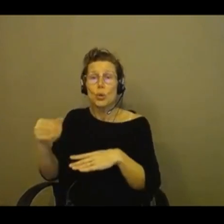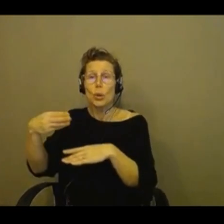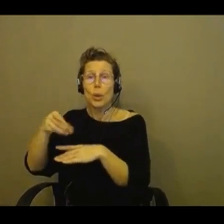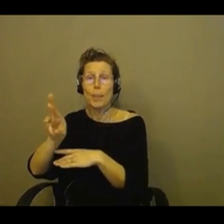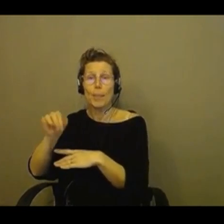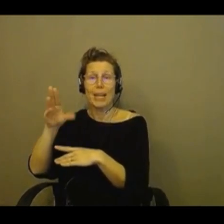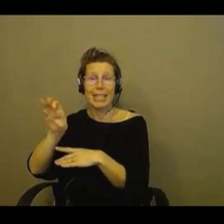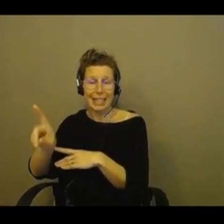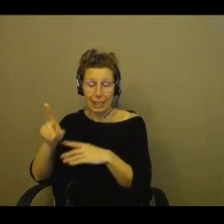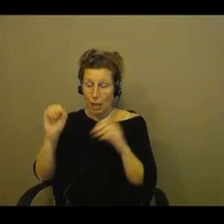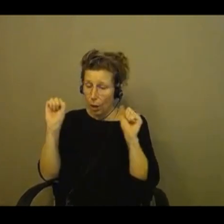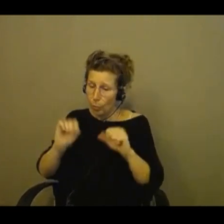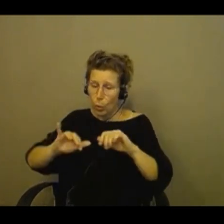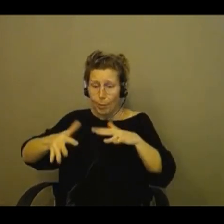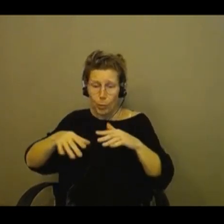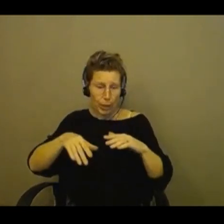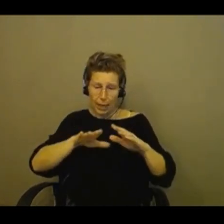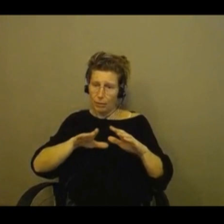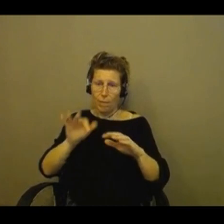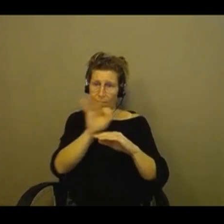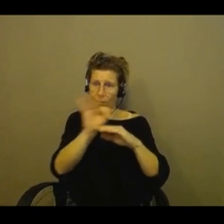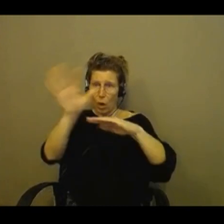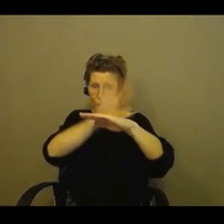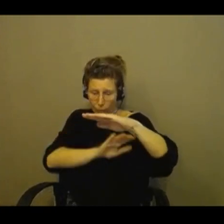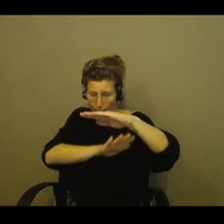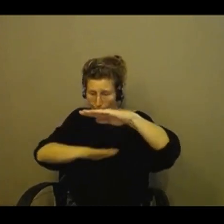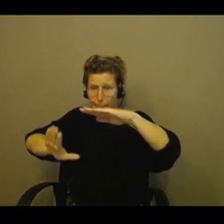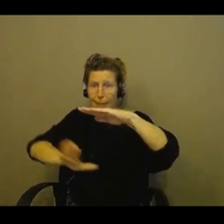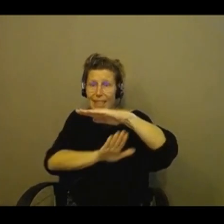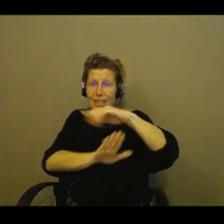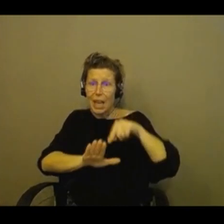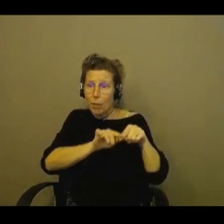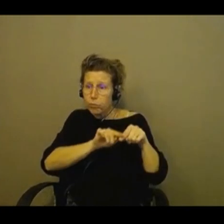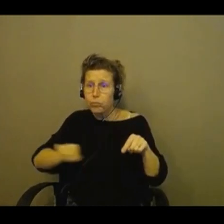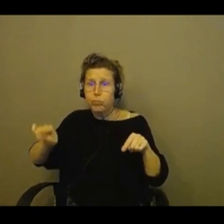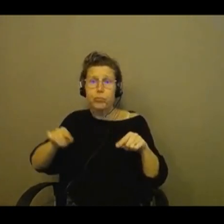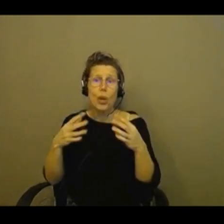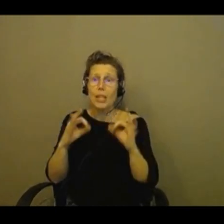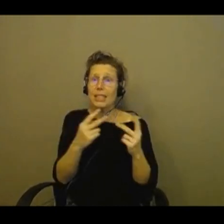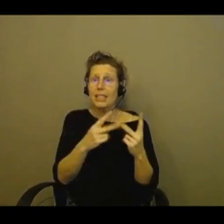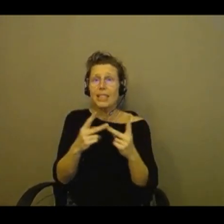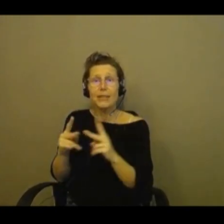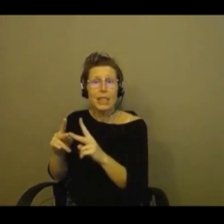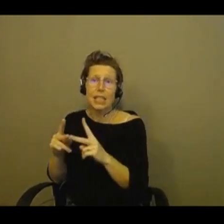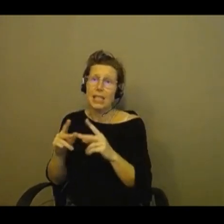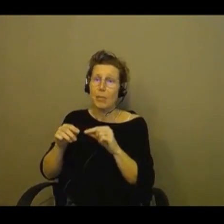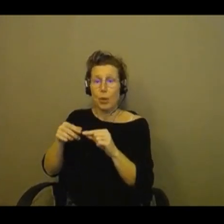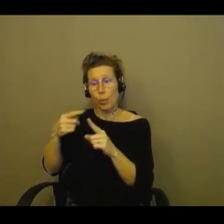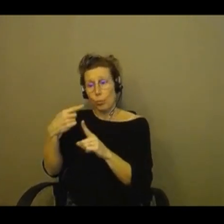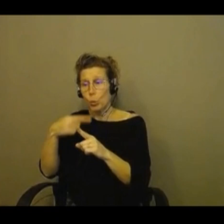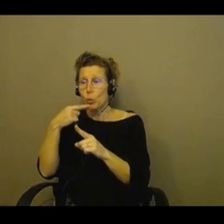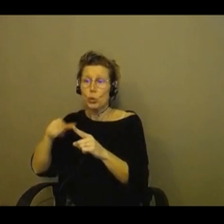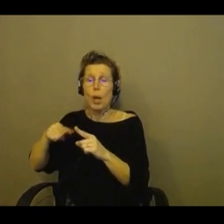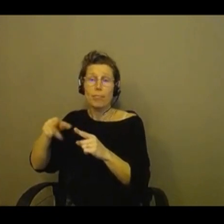méditerranéen et sur la vallée du Rhône. Et donc, parmi mes missions, faut que je veille à ce que tous ces services